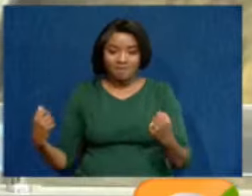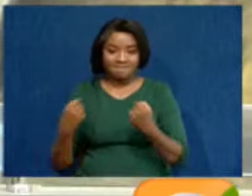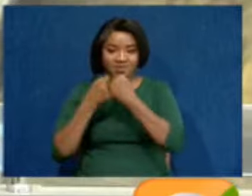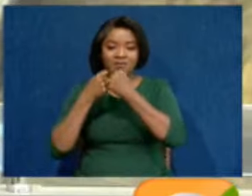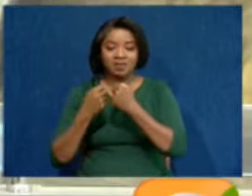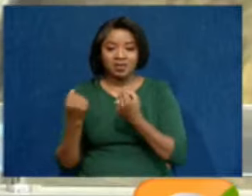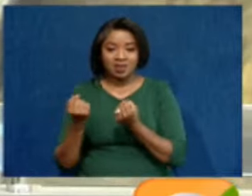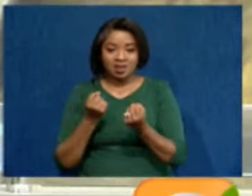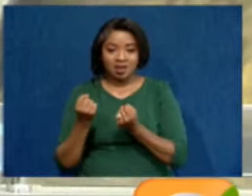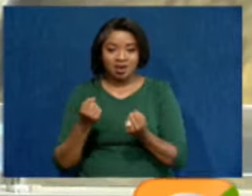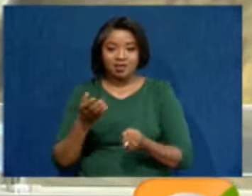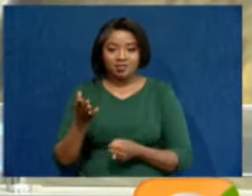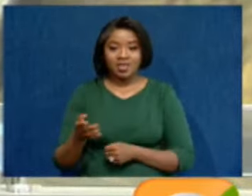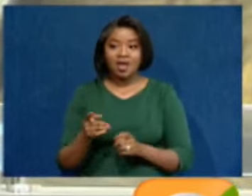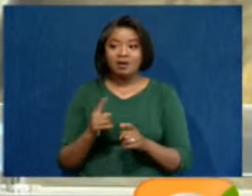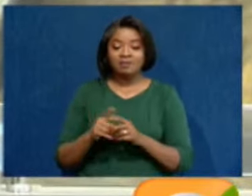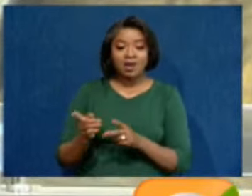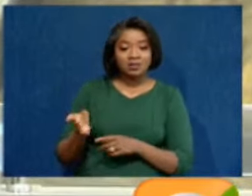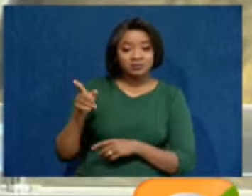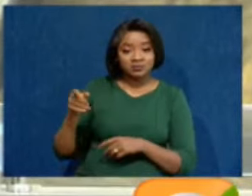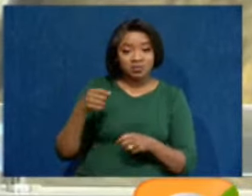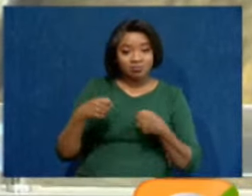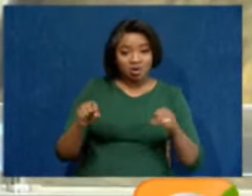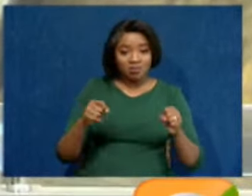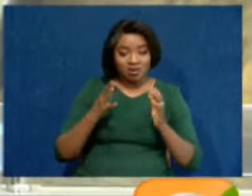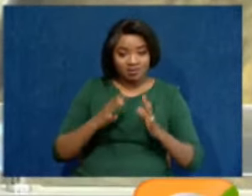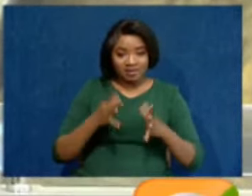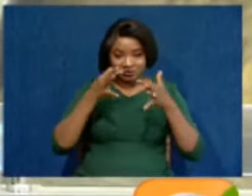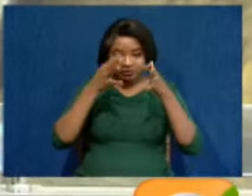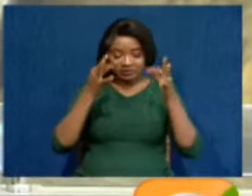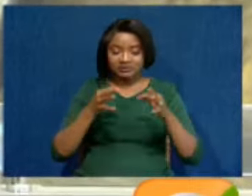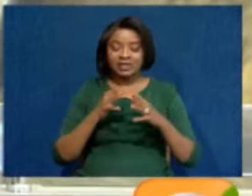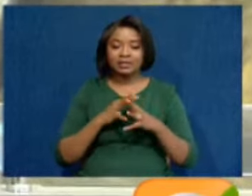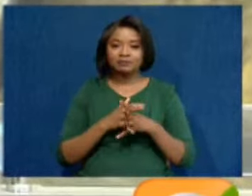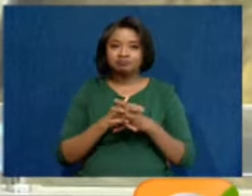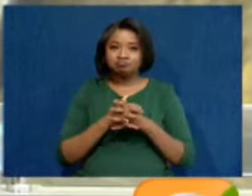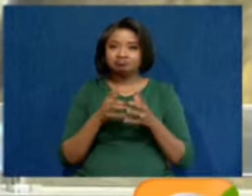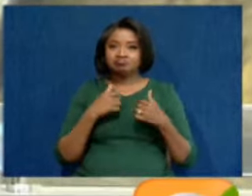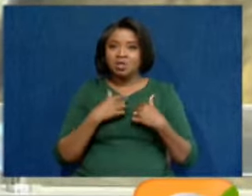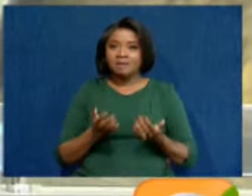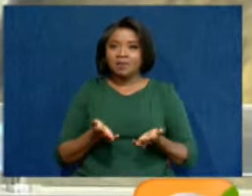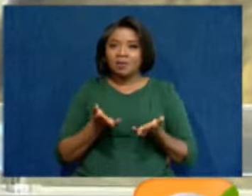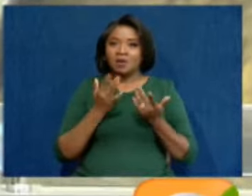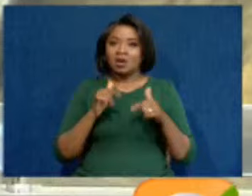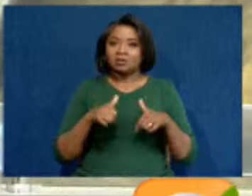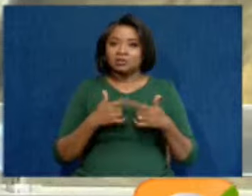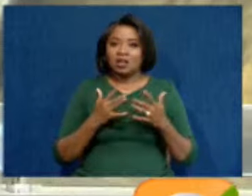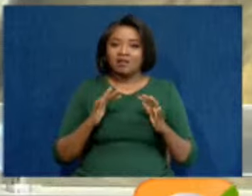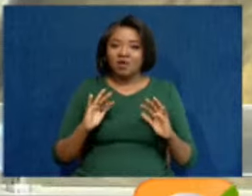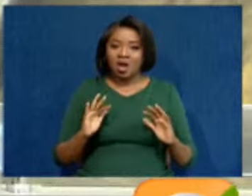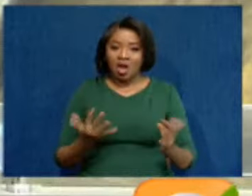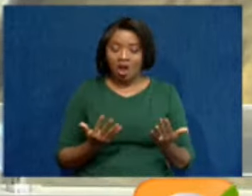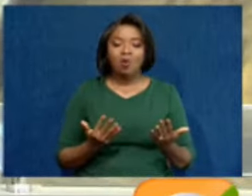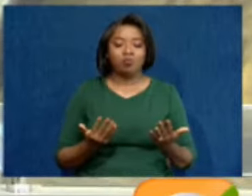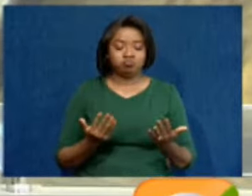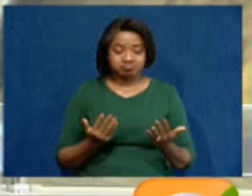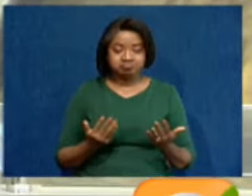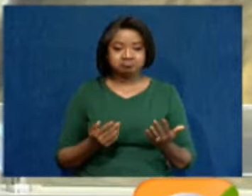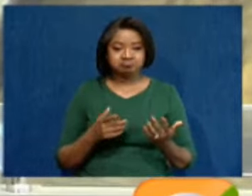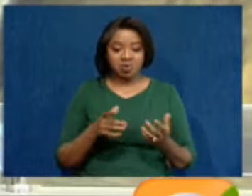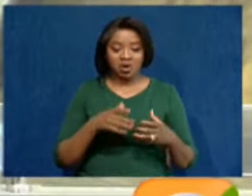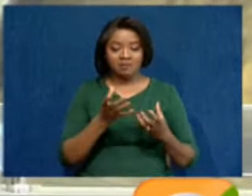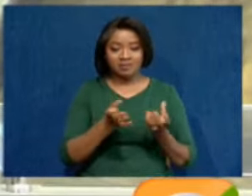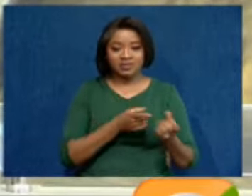wa bodaboda Joseph Simiyu aliamua kuanza upya maisha yake ili kujikimu kimaisha. Lakini kwa Simiyu, licha ya kuwa